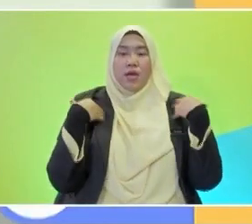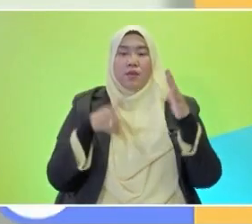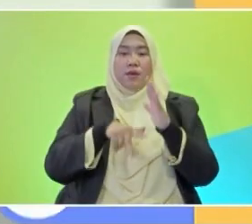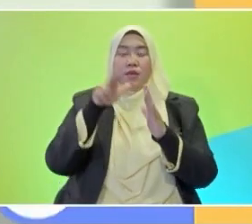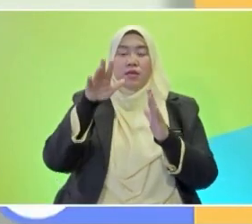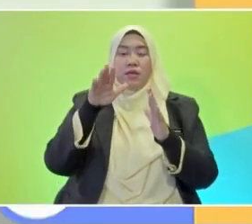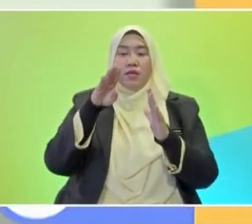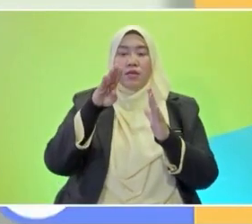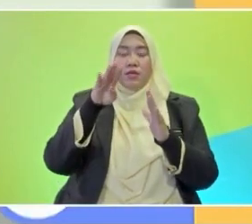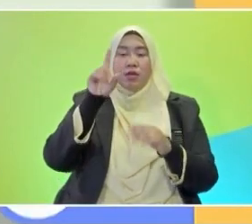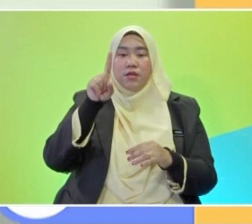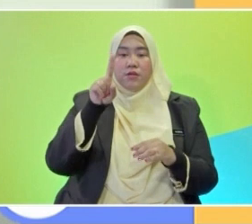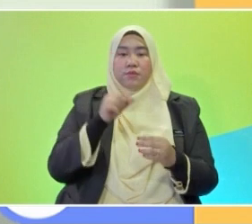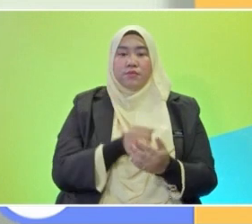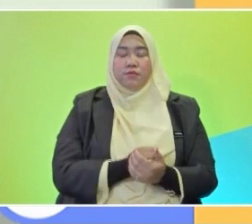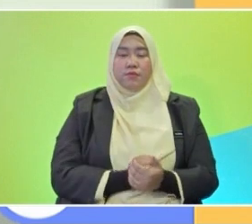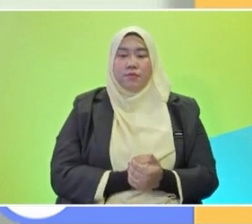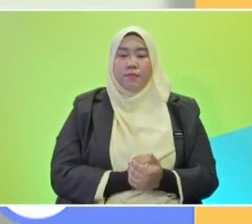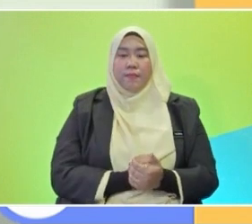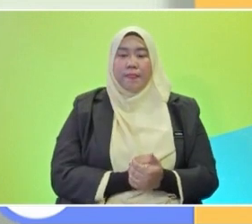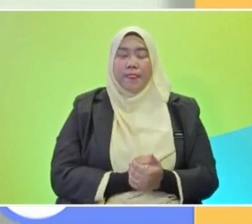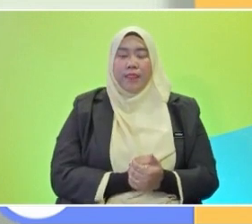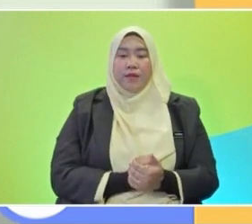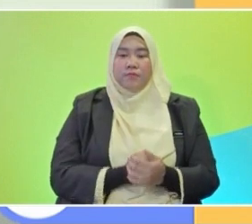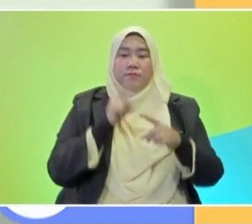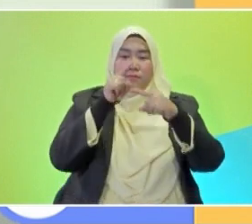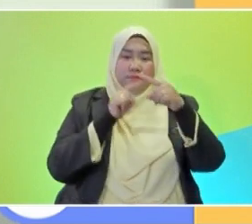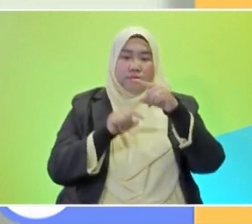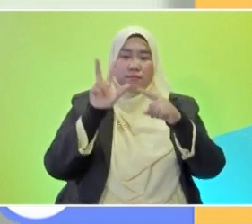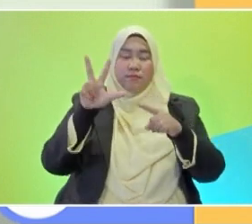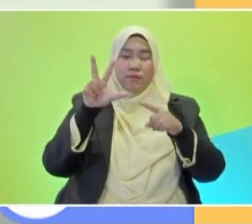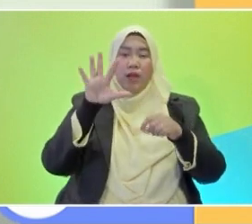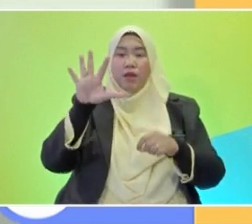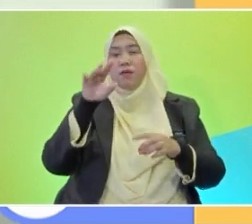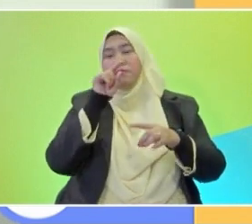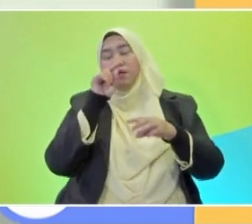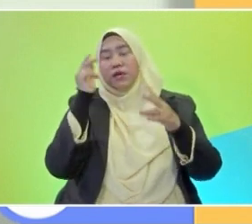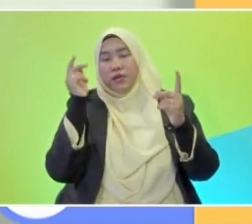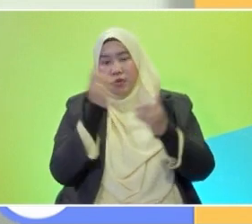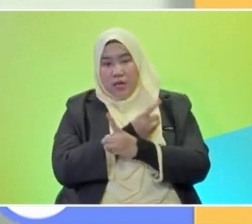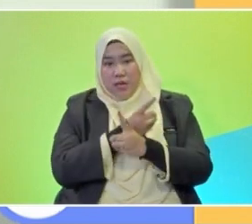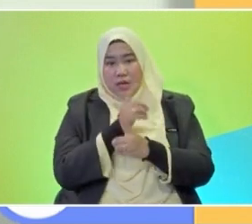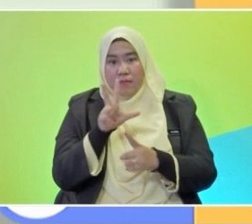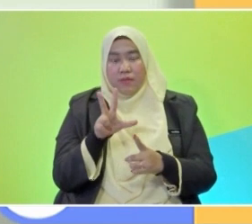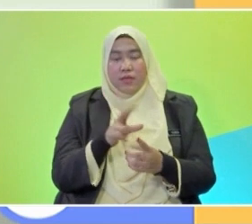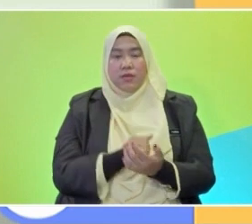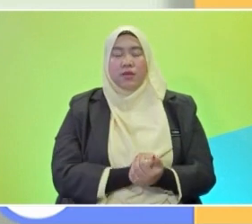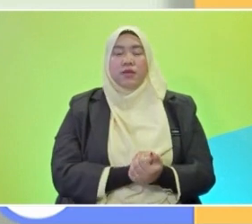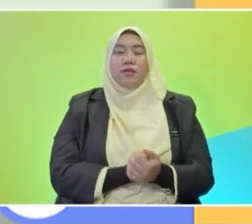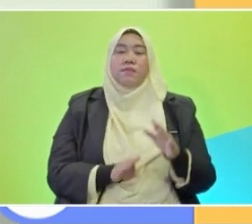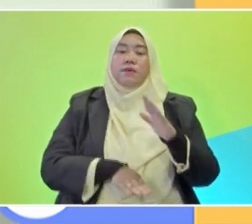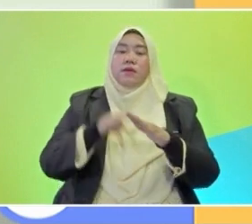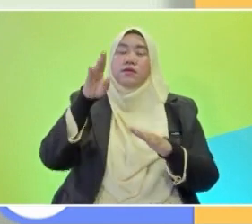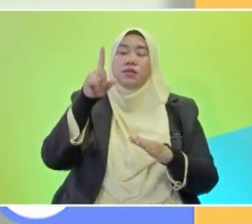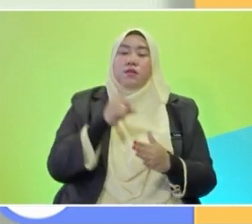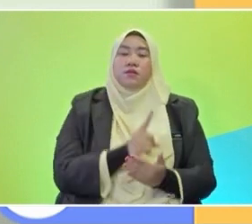letak sebelah jadi 16 kita bagikan dengan tiga lagi lima ada tiga 15 Satu baki 1 kita